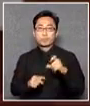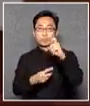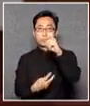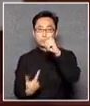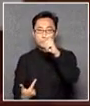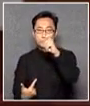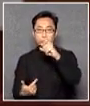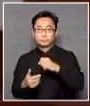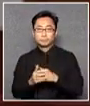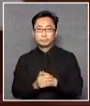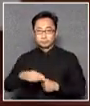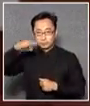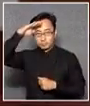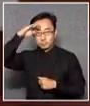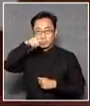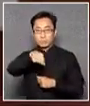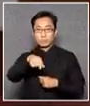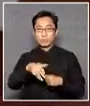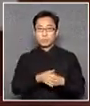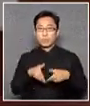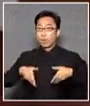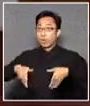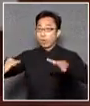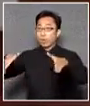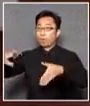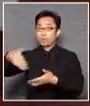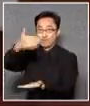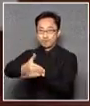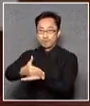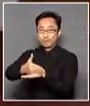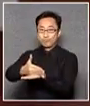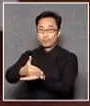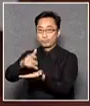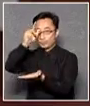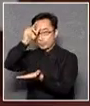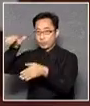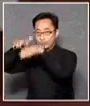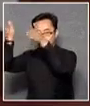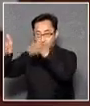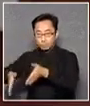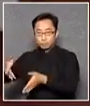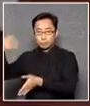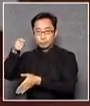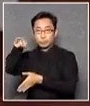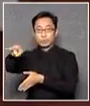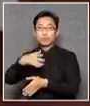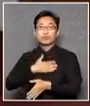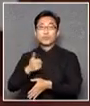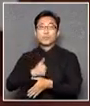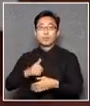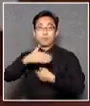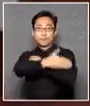9月28日，警察封锁前往政府总部的道路，同时出动防暴队准备驱散集会群